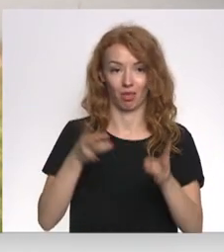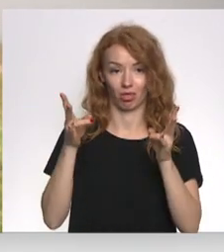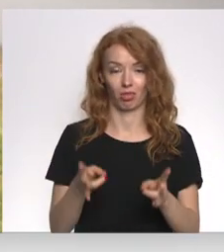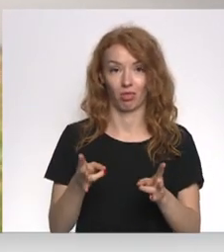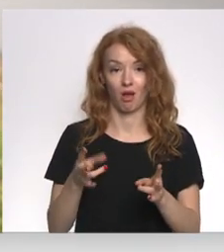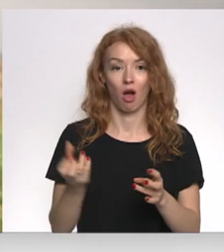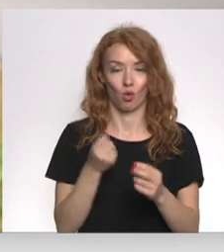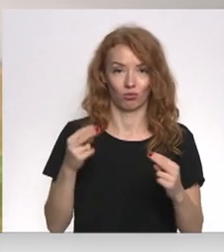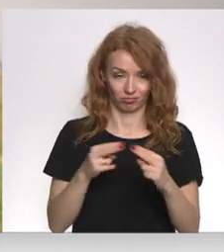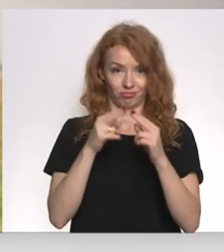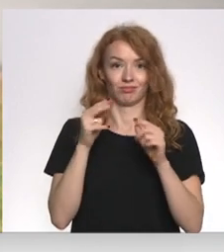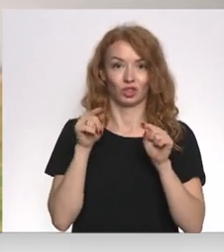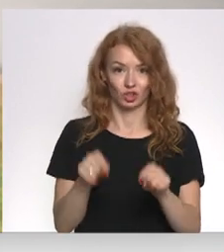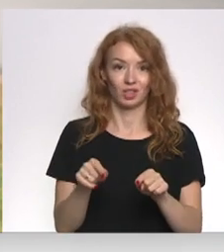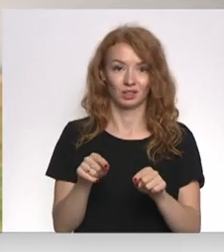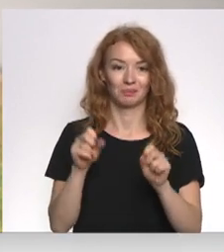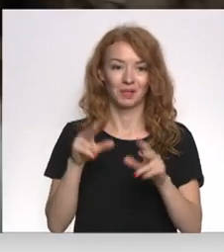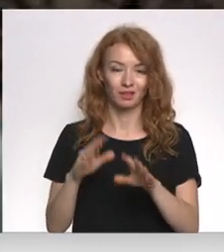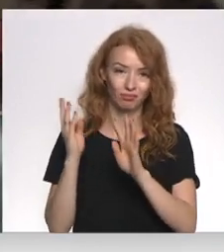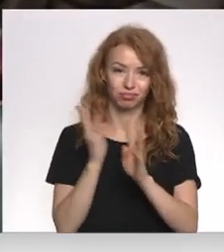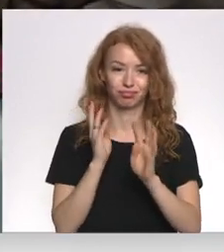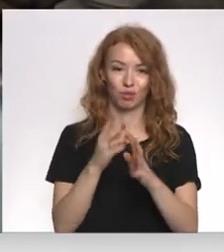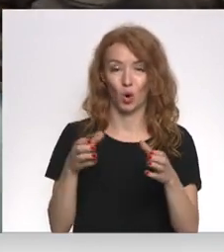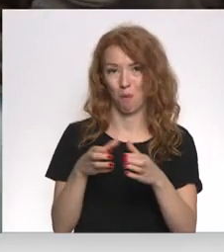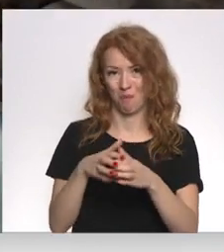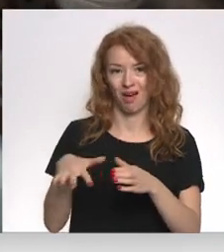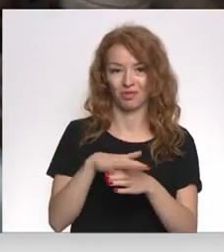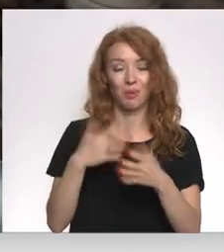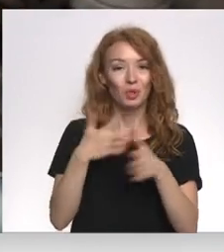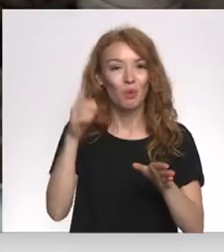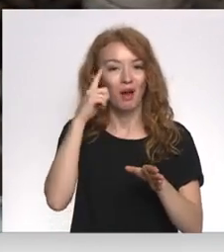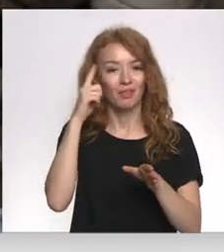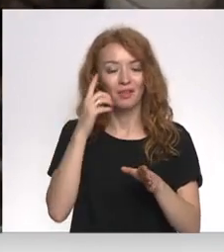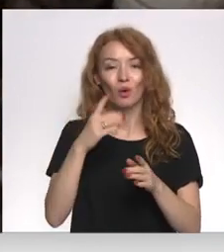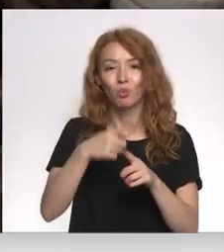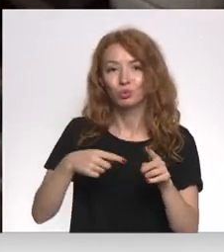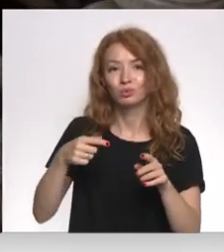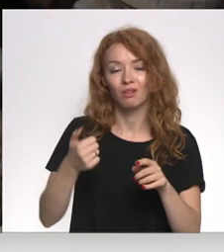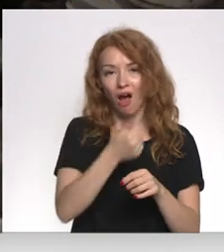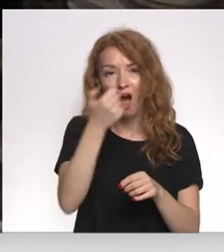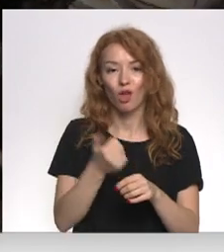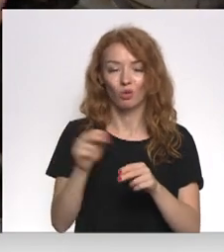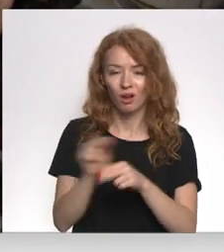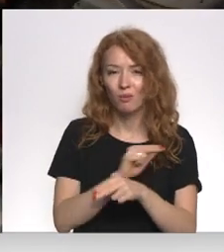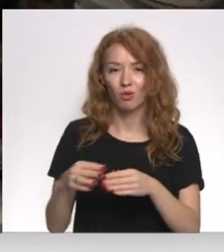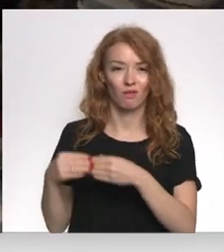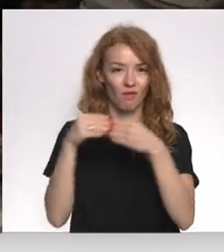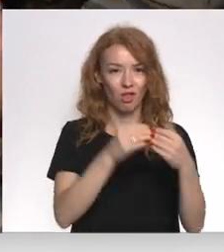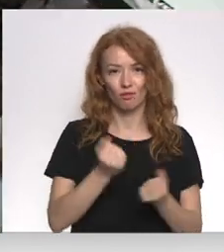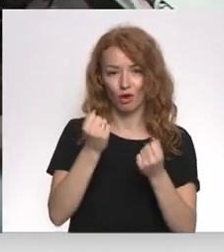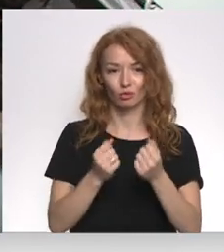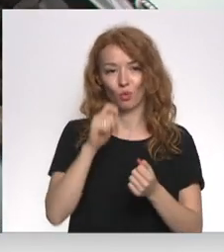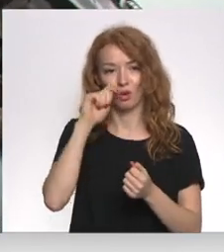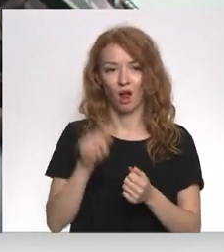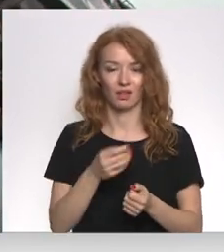ar ko saskāries Twitter konvoja komanda un brīvprātīgie, kas jau pusgadu remontē un ved automašīnas ukraiņu